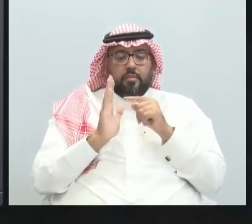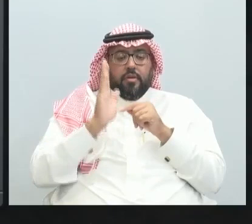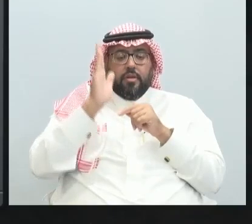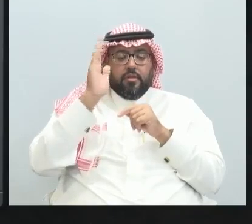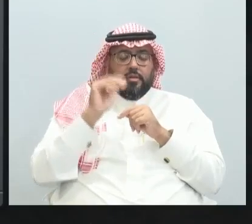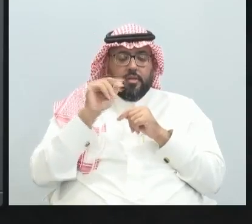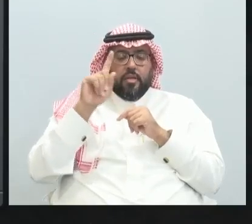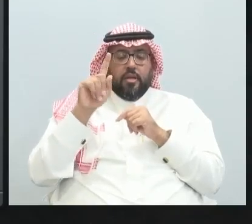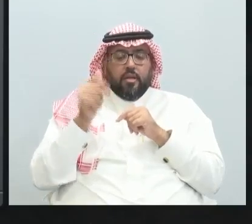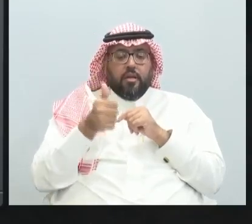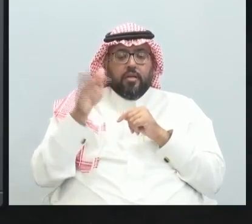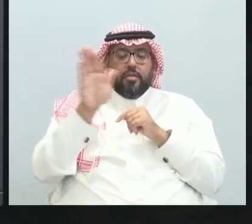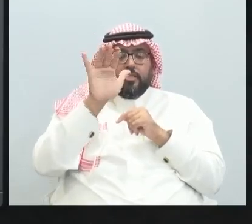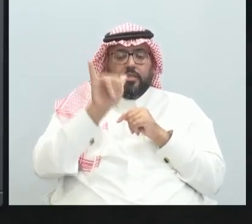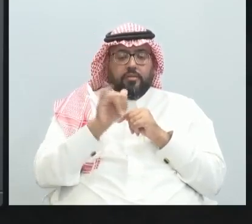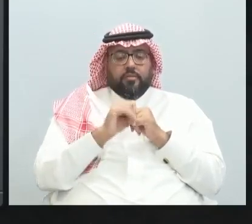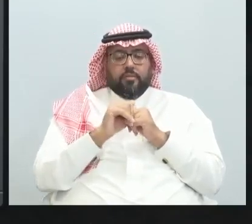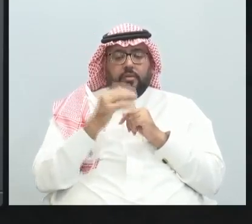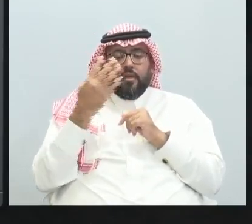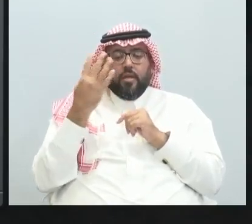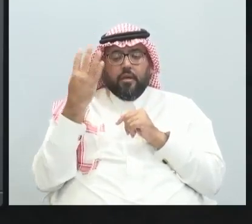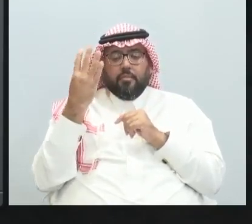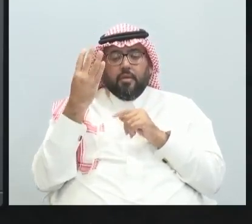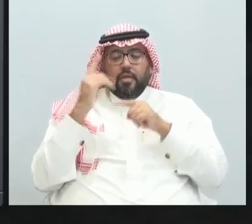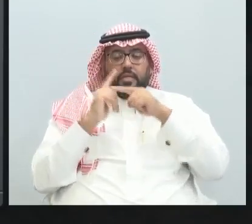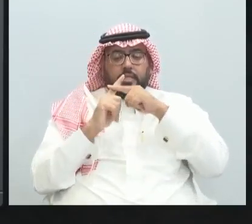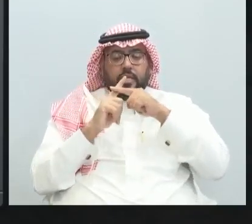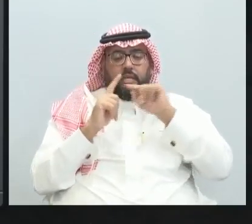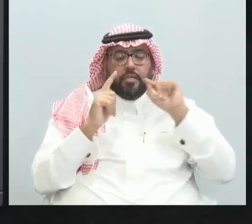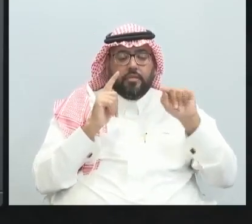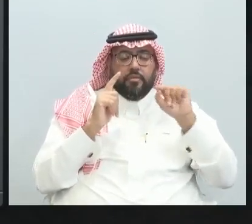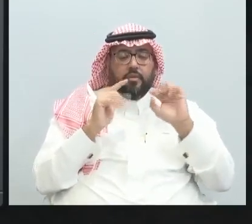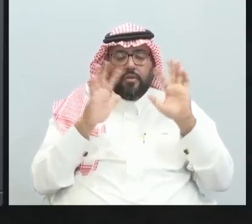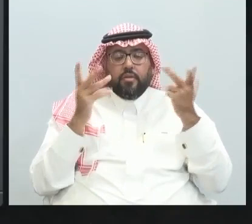اذا لديه هنا جمع راسي اربع زائد صفر